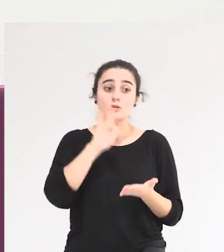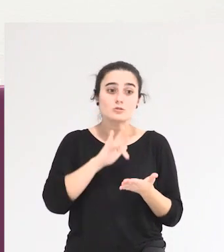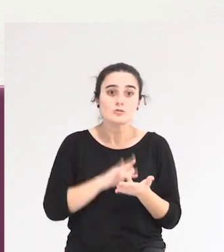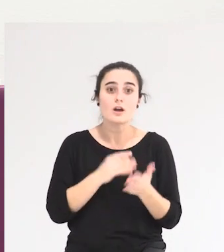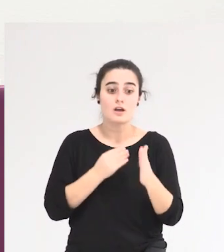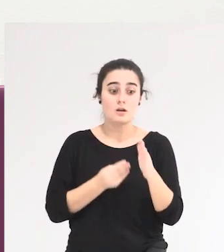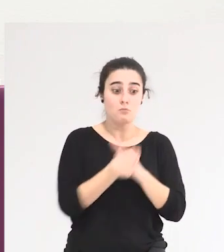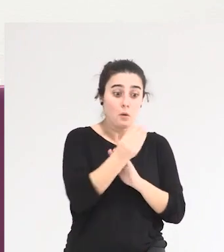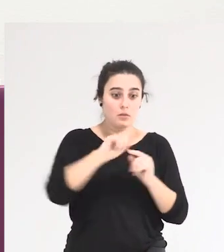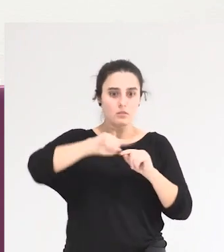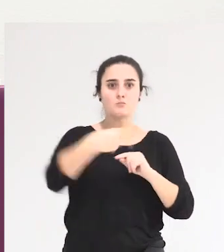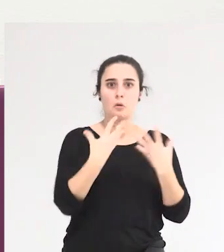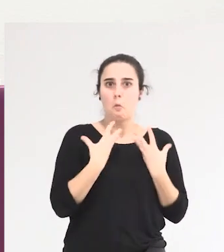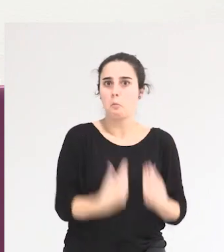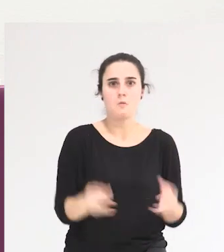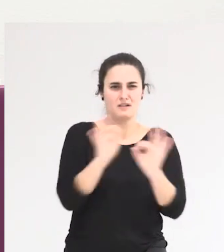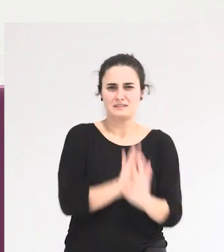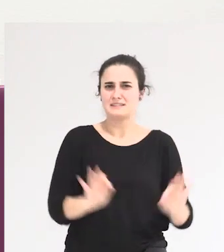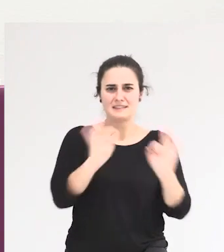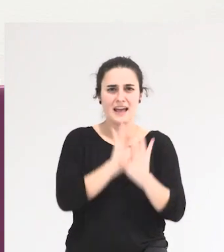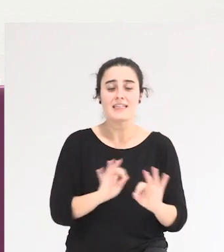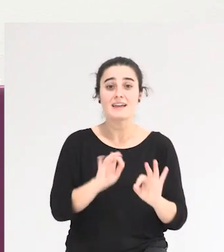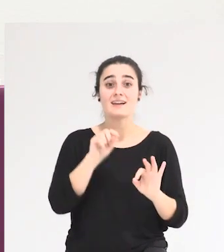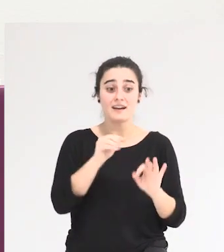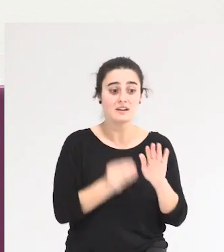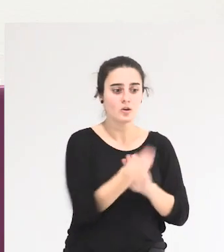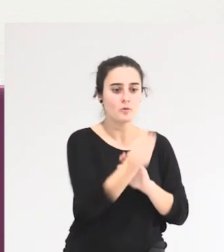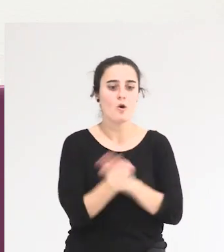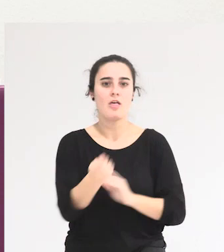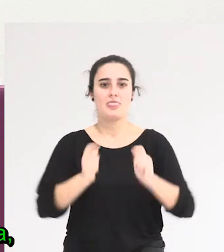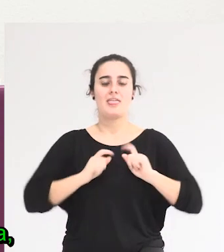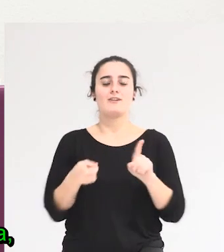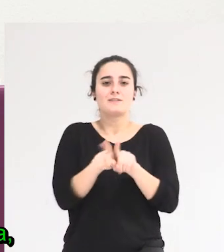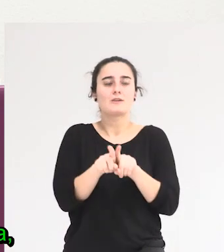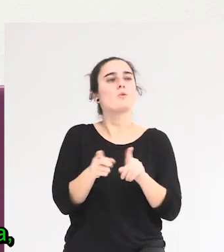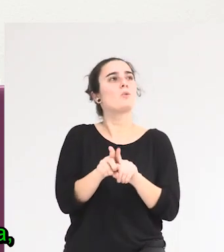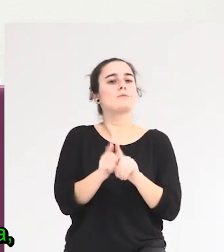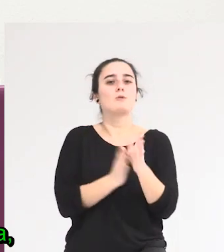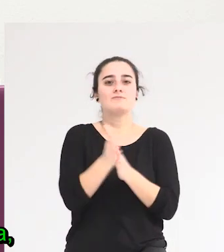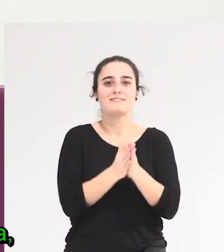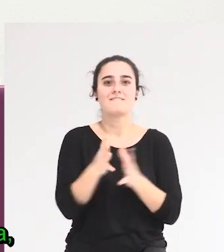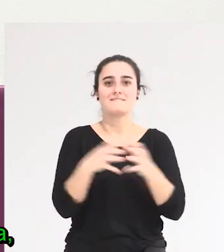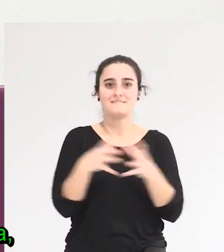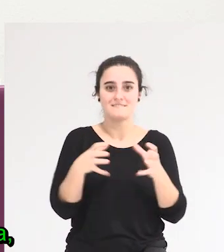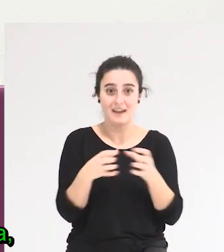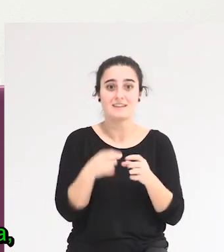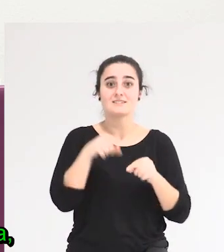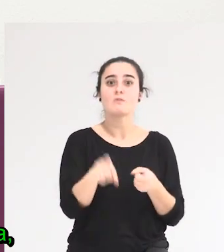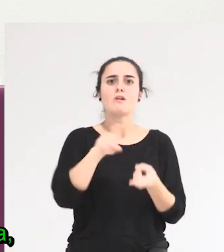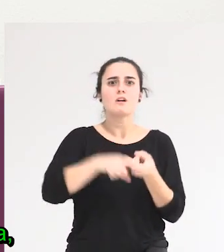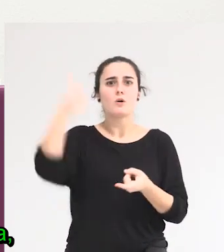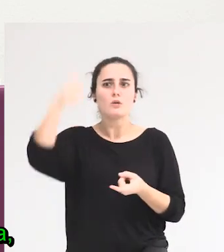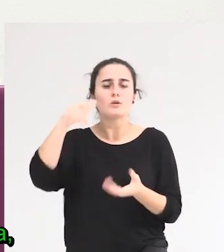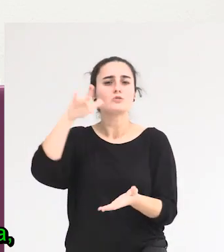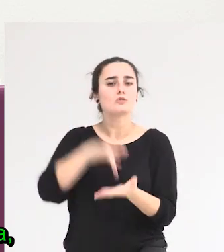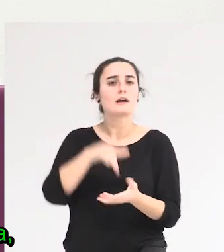depresioaren fitxik ere ez. Sortzeko grina ere orduantxe berritu zitzaion. Senarrarekin, gerora feministek hainbestetan